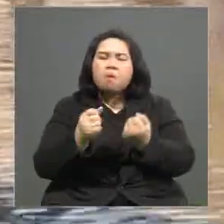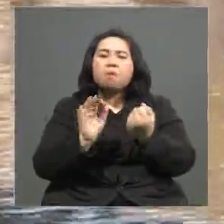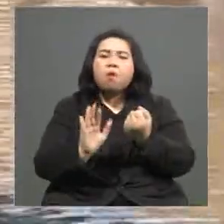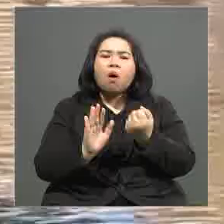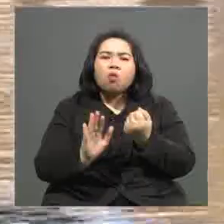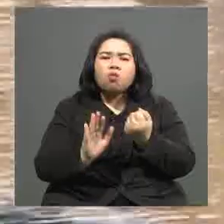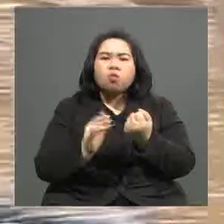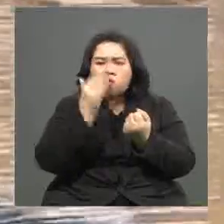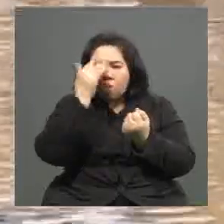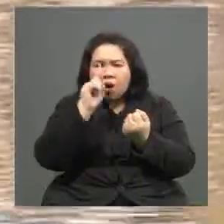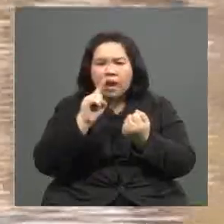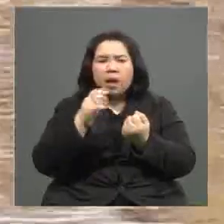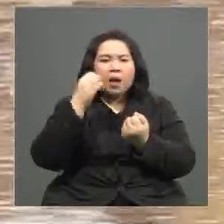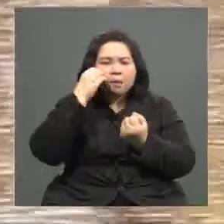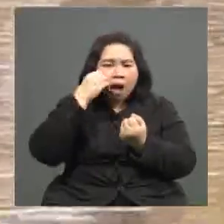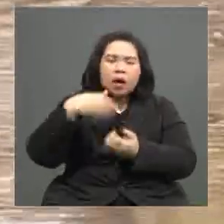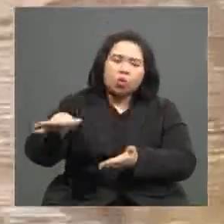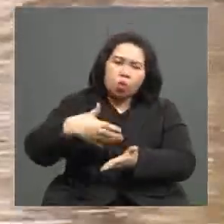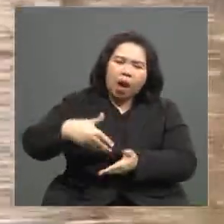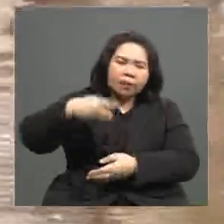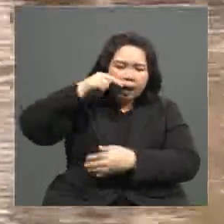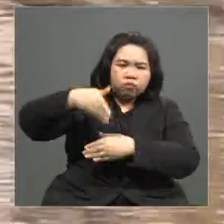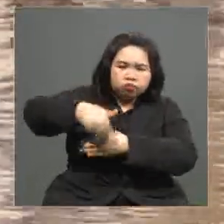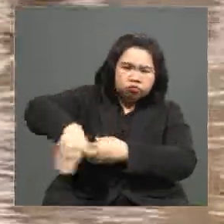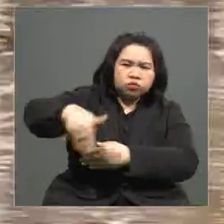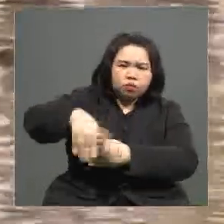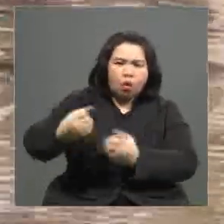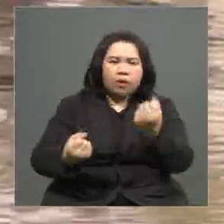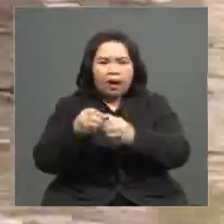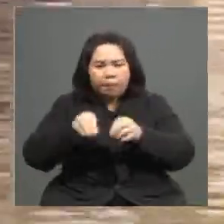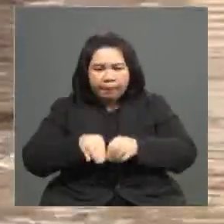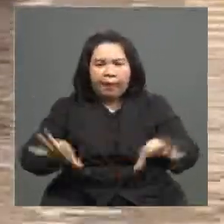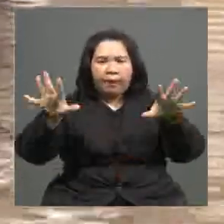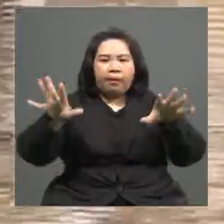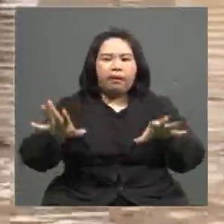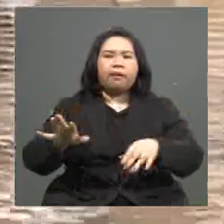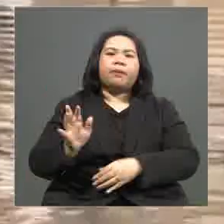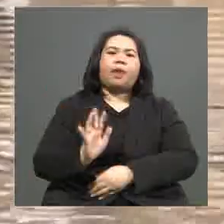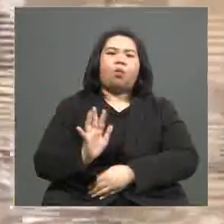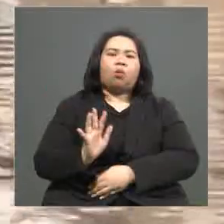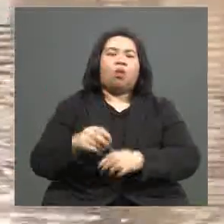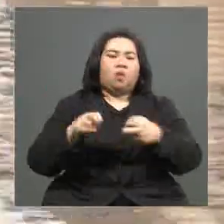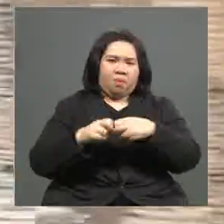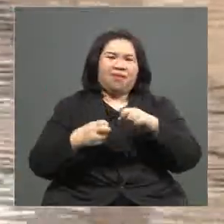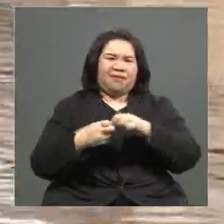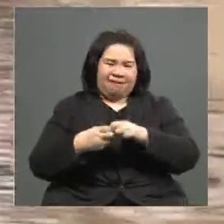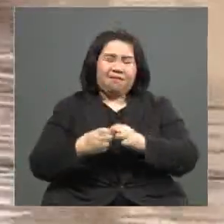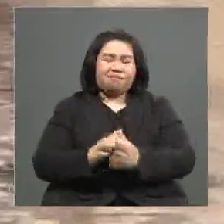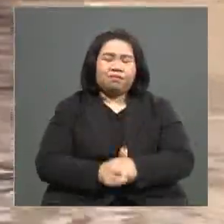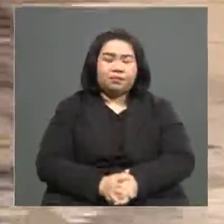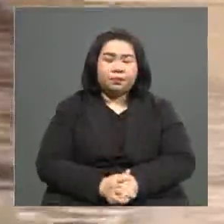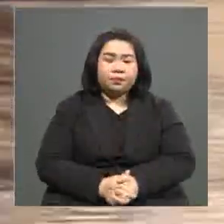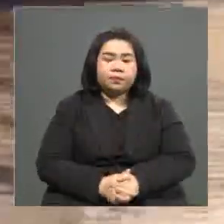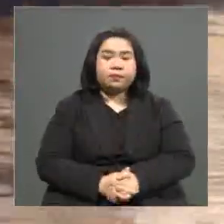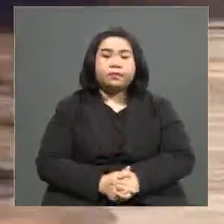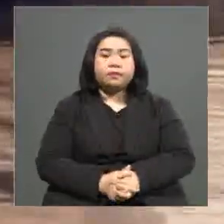วังเพราะบางบ้านกำลังทำความสะอาดบ้านอยู่อาจจะทำให้คลื่นน้ำกระแทกเข้าไปในตัวบ้านได้รับความเสียหายได้เรา